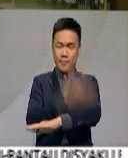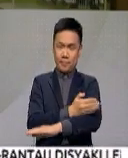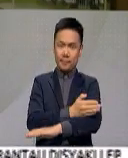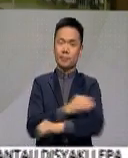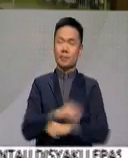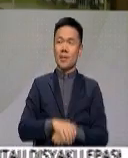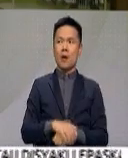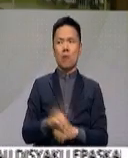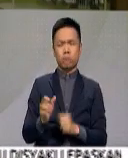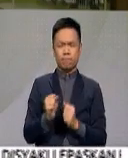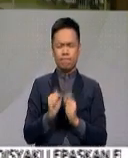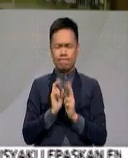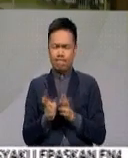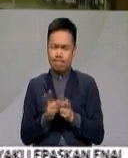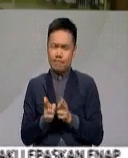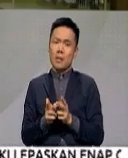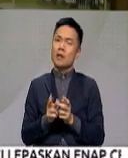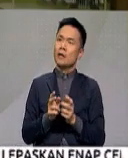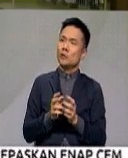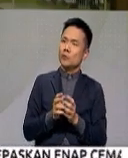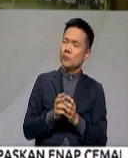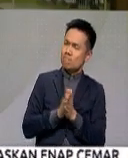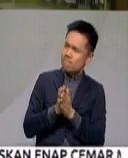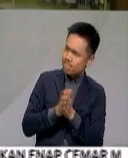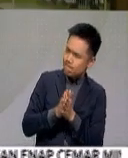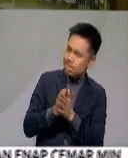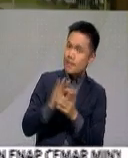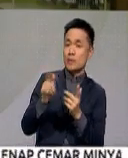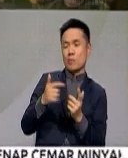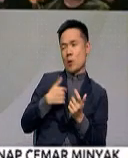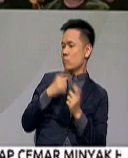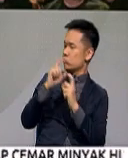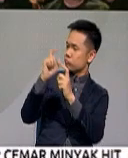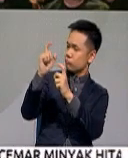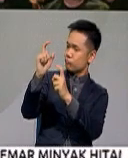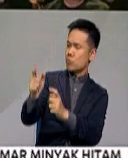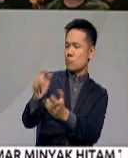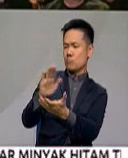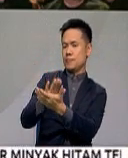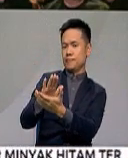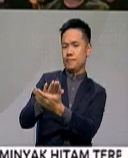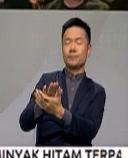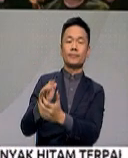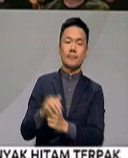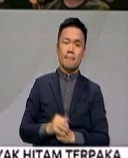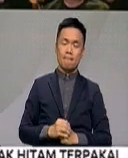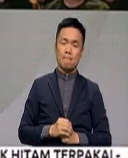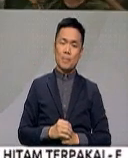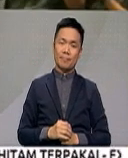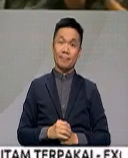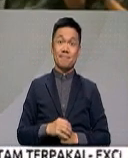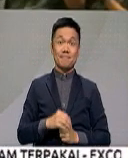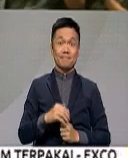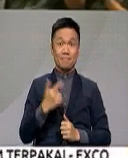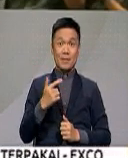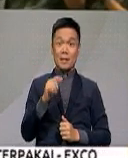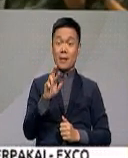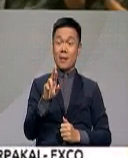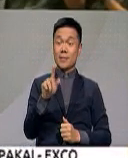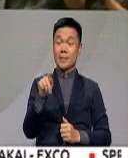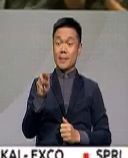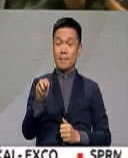usaha gigih itulah yang kerajaan negeri hargai dan akan berikan insentif. Beliau berkata demikian ketika ditemui RTM di